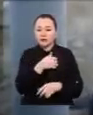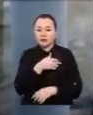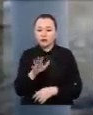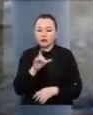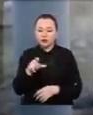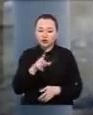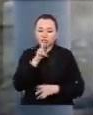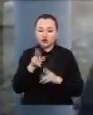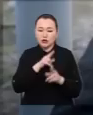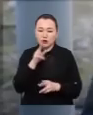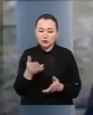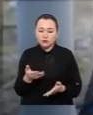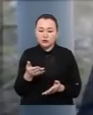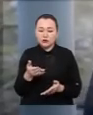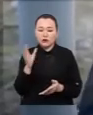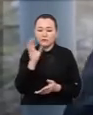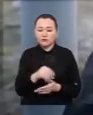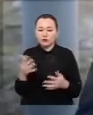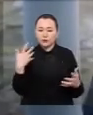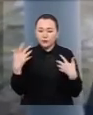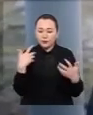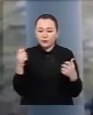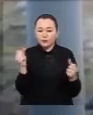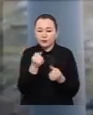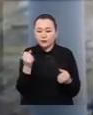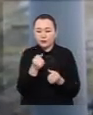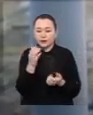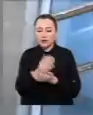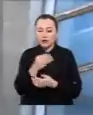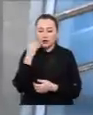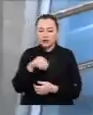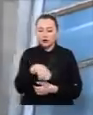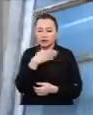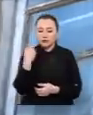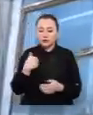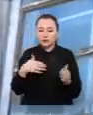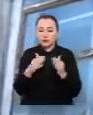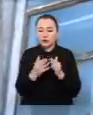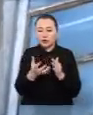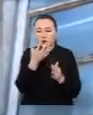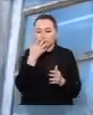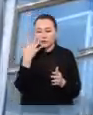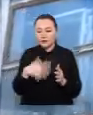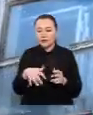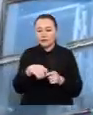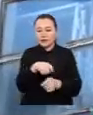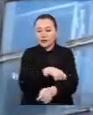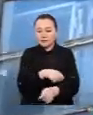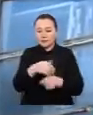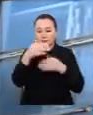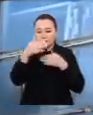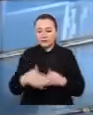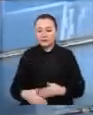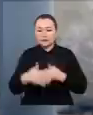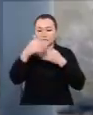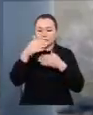люди жалуются. Все дует, холодно, некачественно. У нас дома теплые, 50 сантиметров стены.